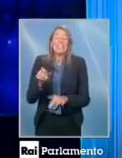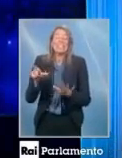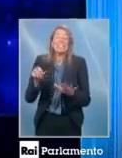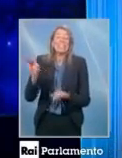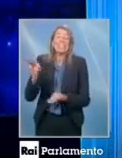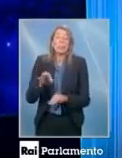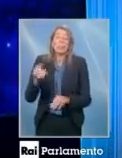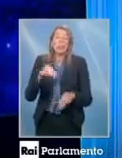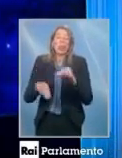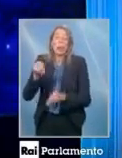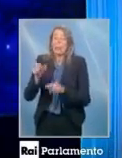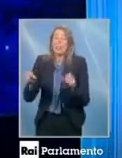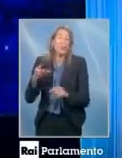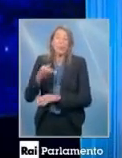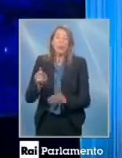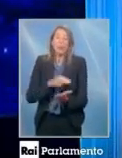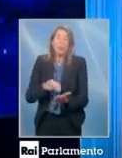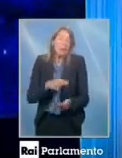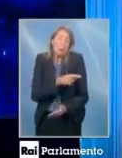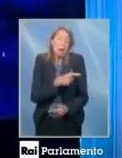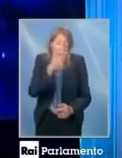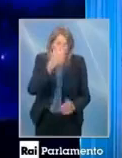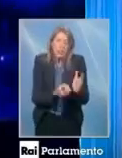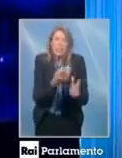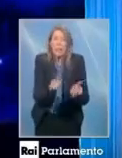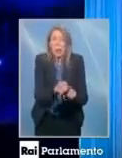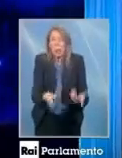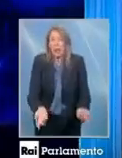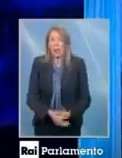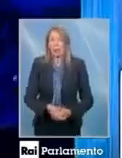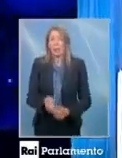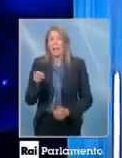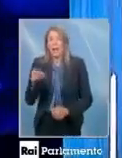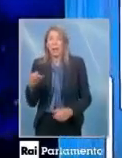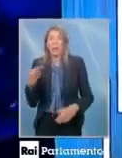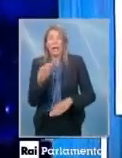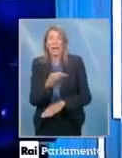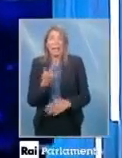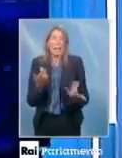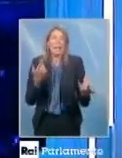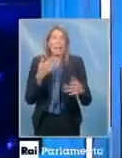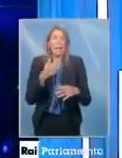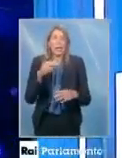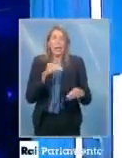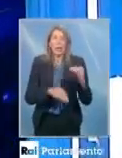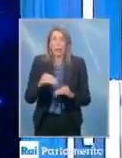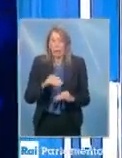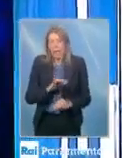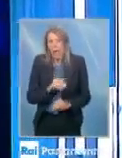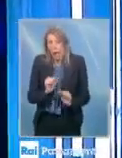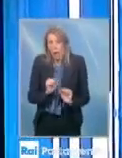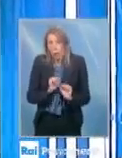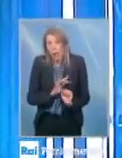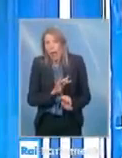governo comunque, quindi rimanere a casa e non dare il proprio voto magari a dei partiti del fronte del dissenso resta un'opzione